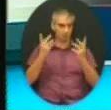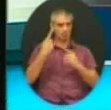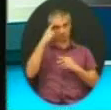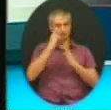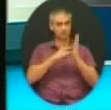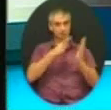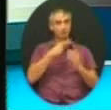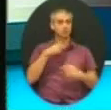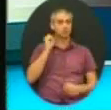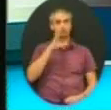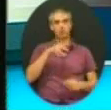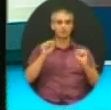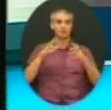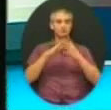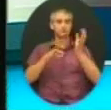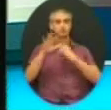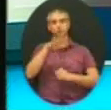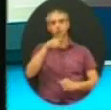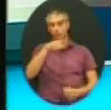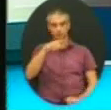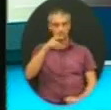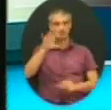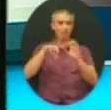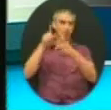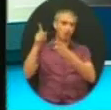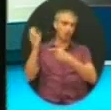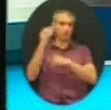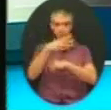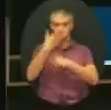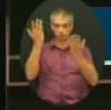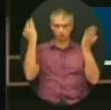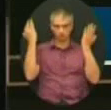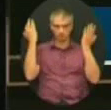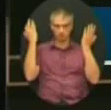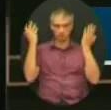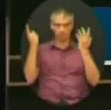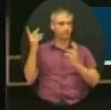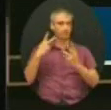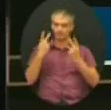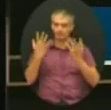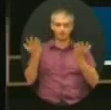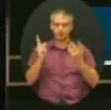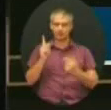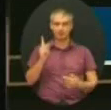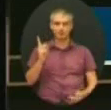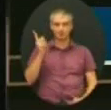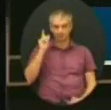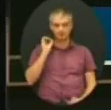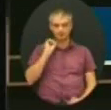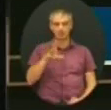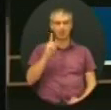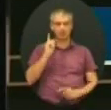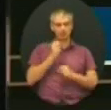נאור, הייתי שולח לשם את נשיא בית המשפט המחוזי, אריאל או משהו כזה. מה זה משנה את מי? מה זה משנה את מי? היא הייתה צריכה